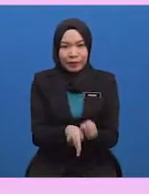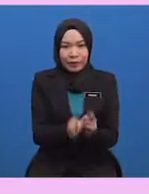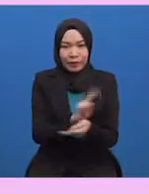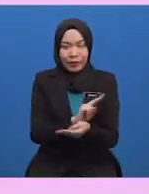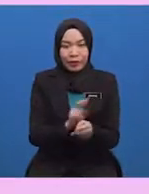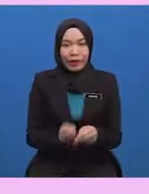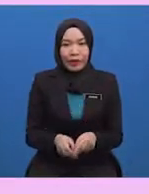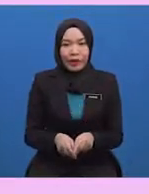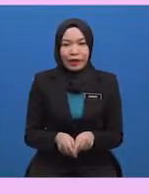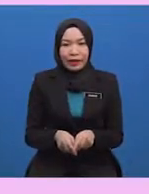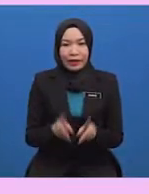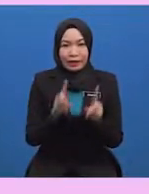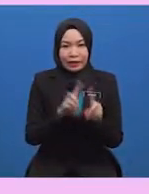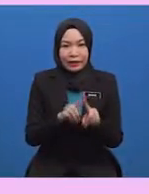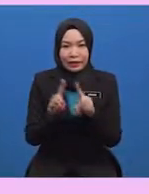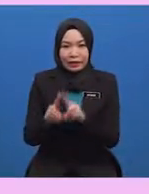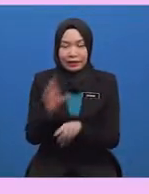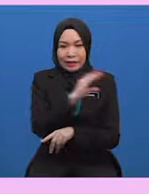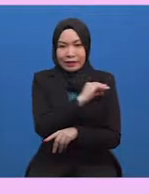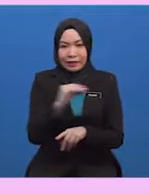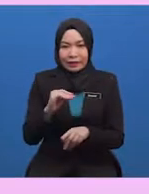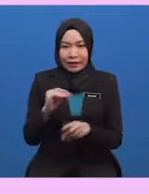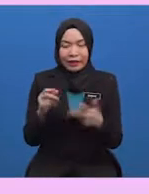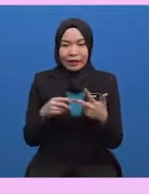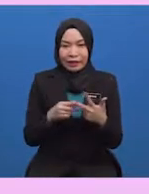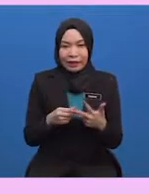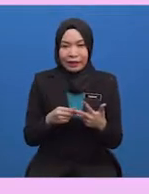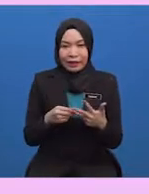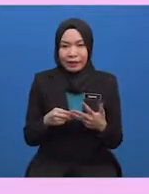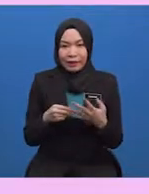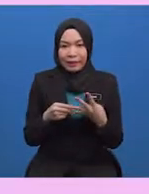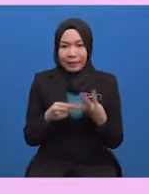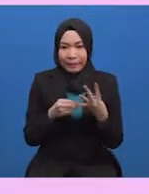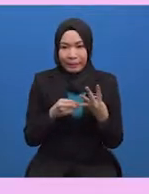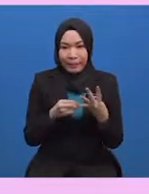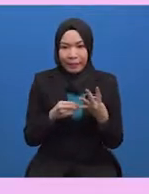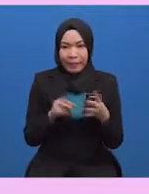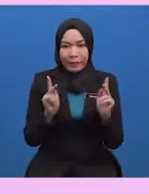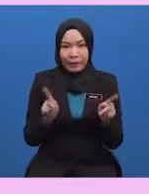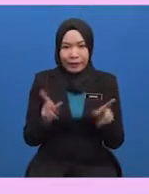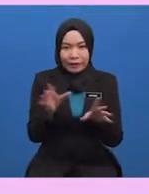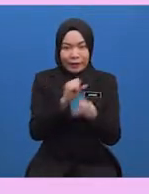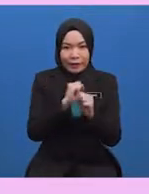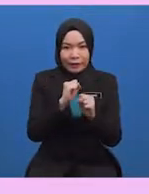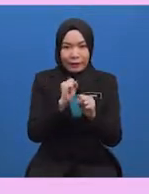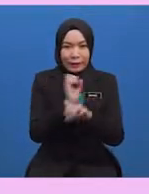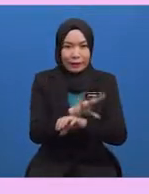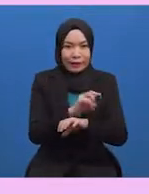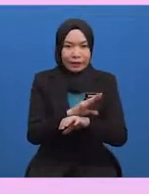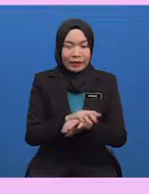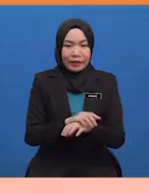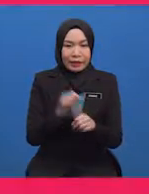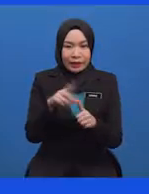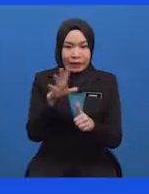Dan objektif keempat, pelajar dapat membincangkan kesan-kesan transformasi